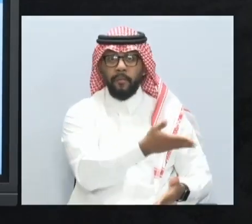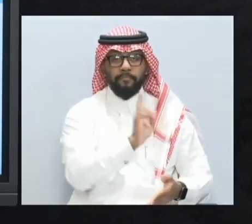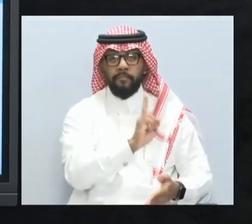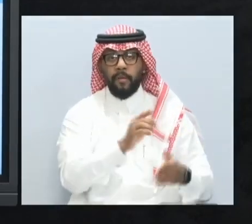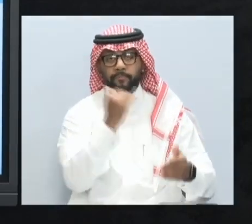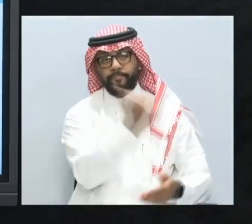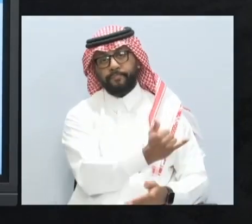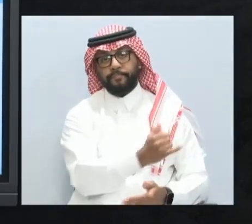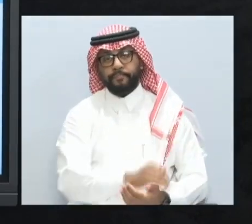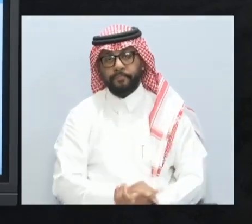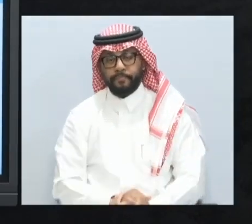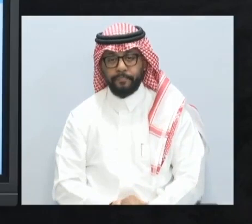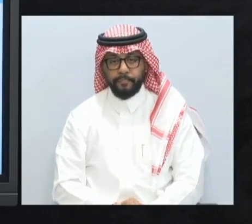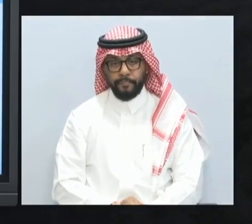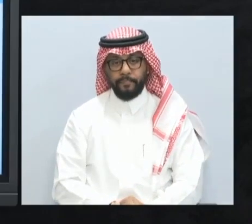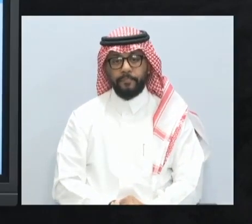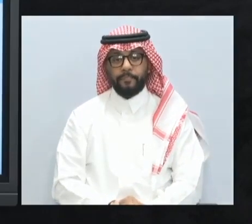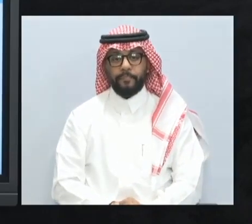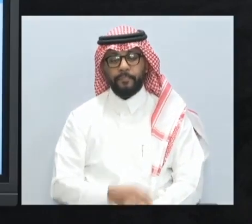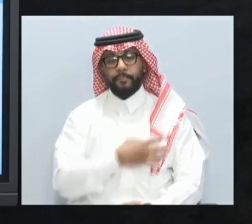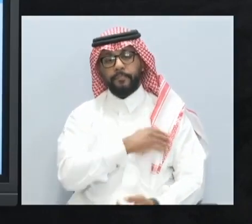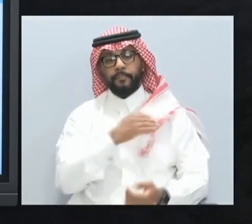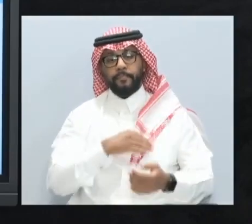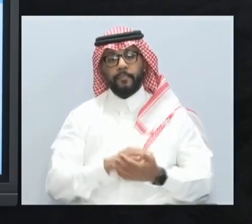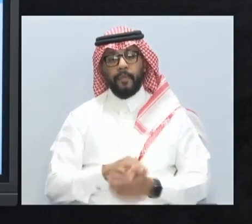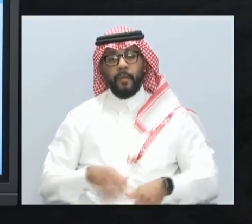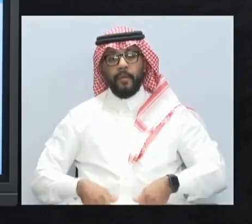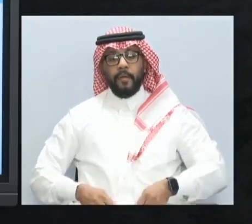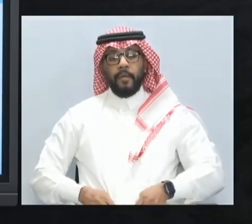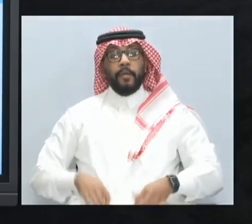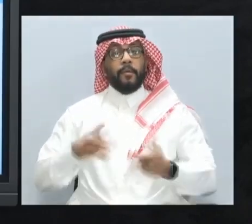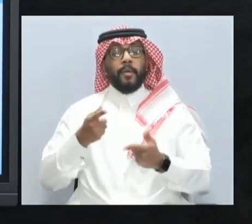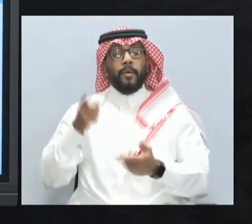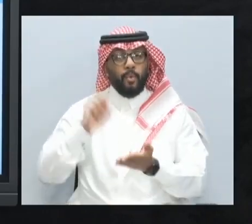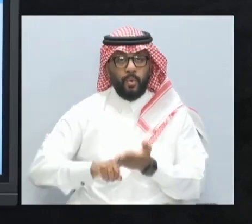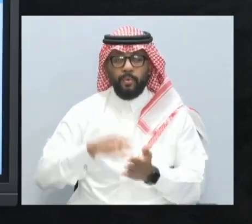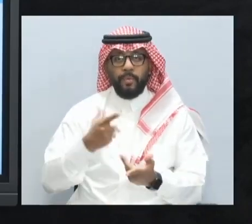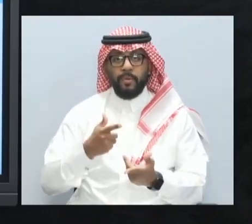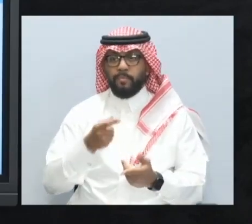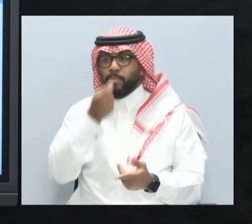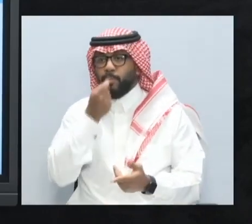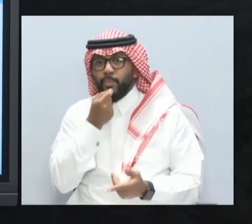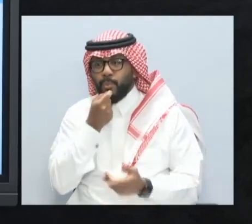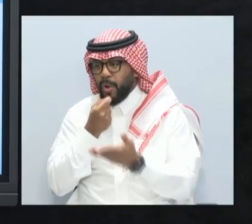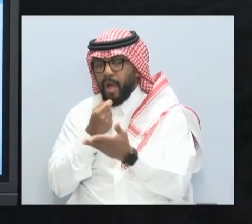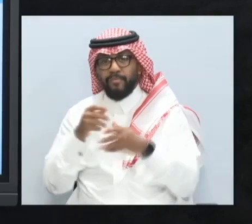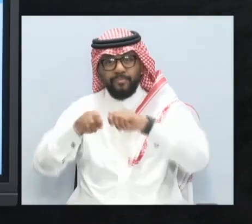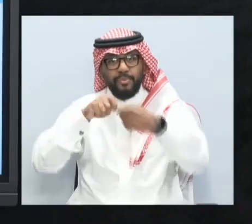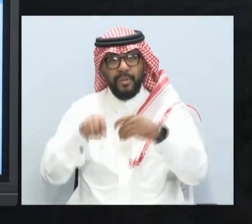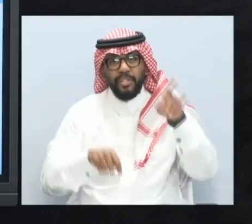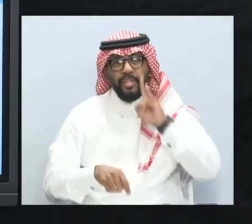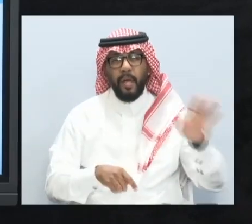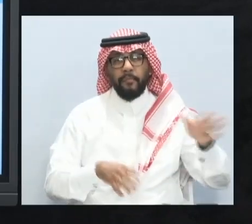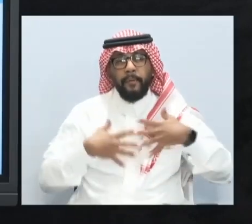السادس انه قد يهين ويهين ما اوجب الله تعالى تعظيمه مثل القران الكريم وقد وقعت في